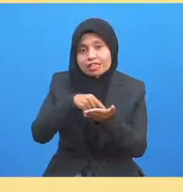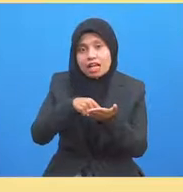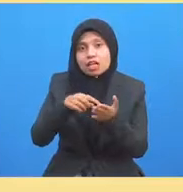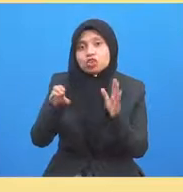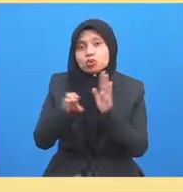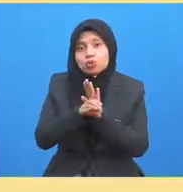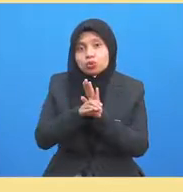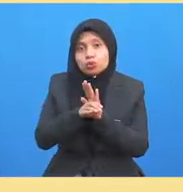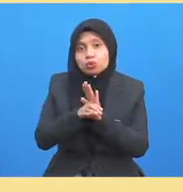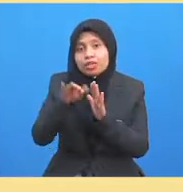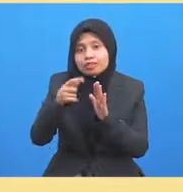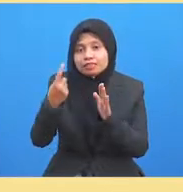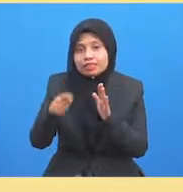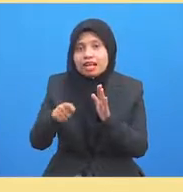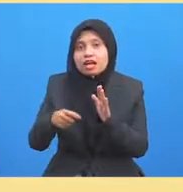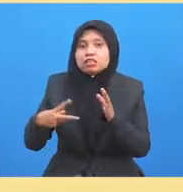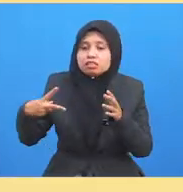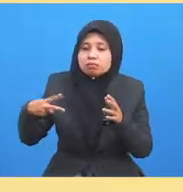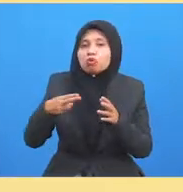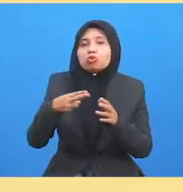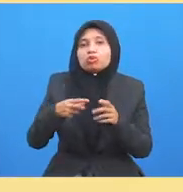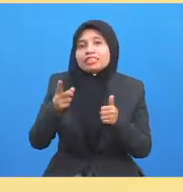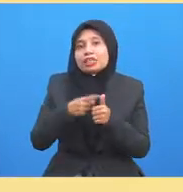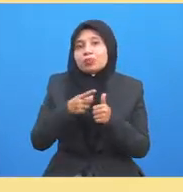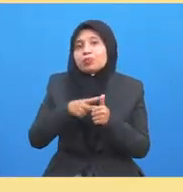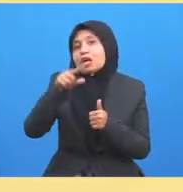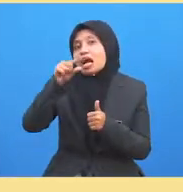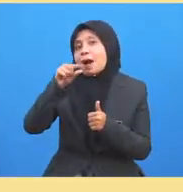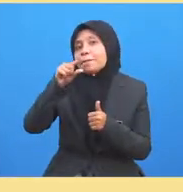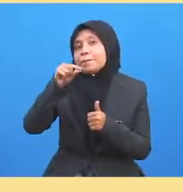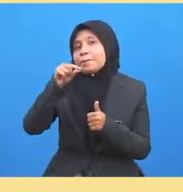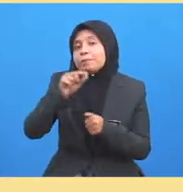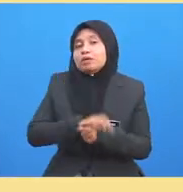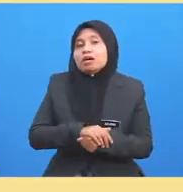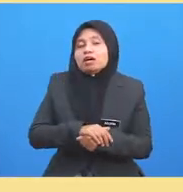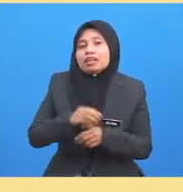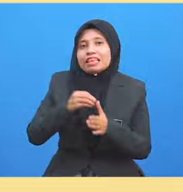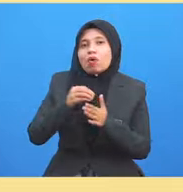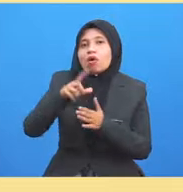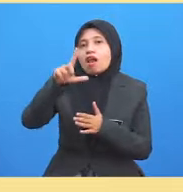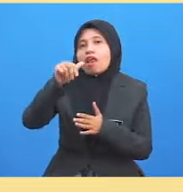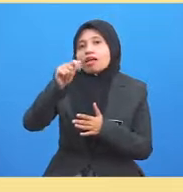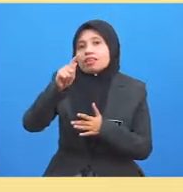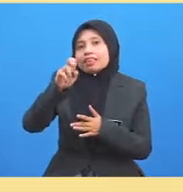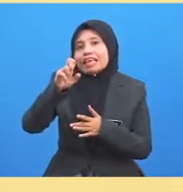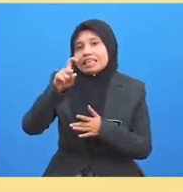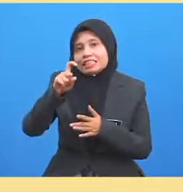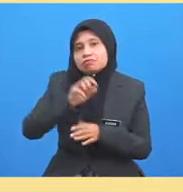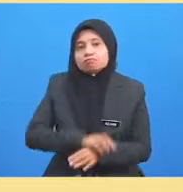telah dipotong, iaitu gam perekat dikenali juga sebagai latex,